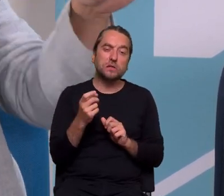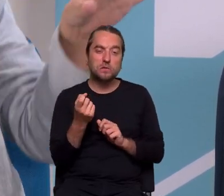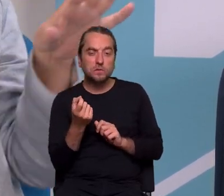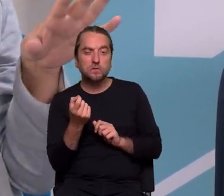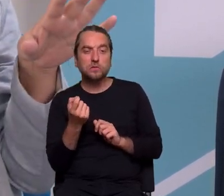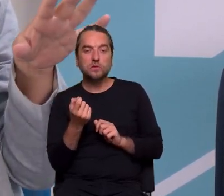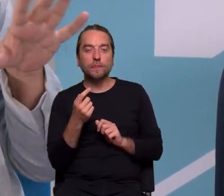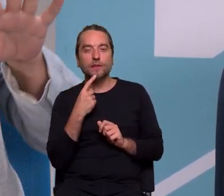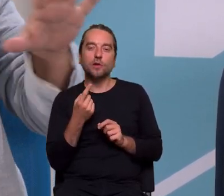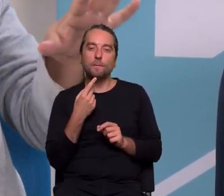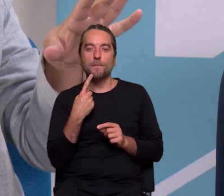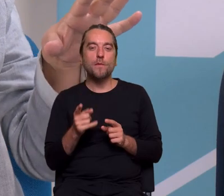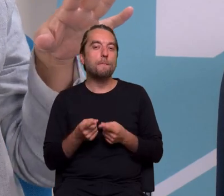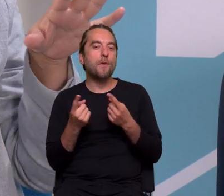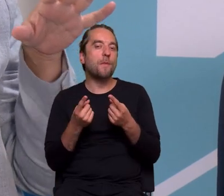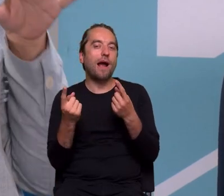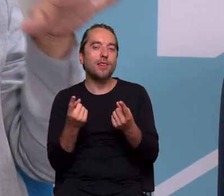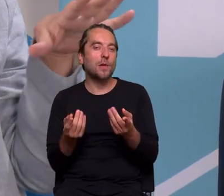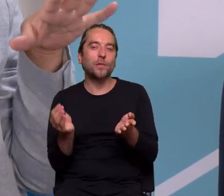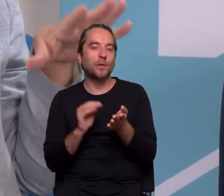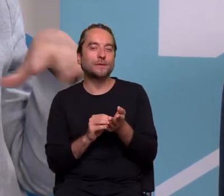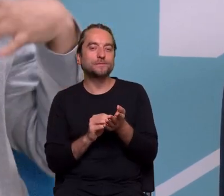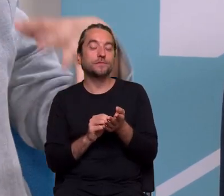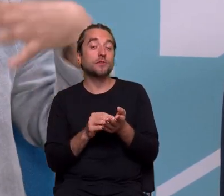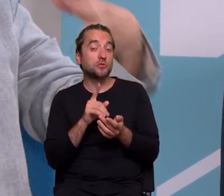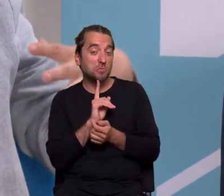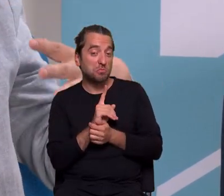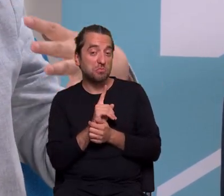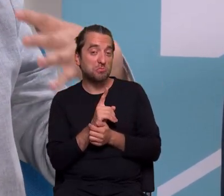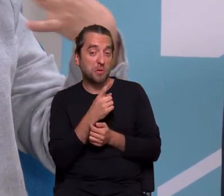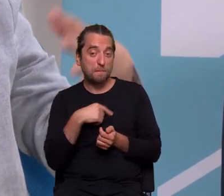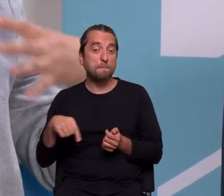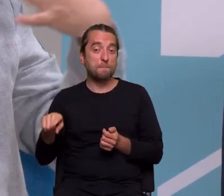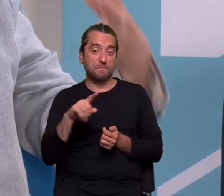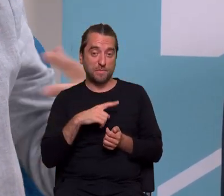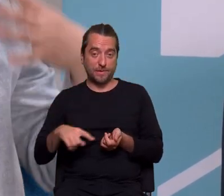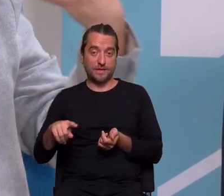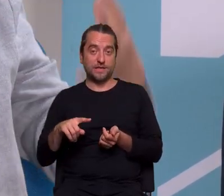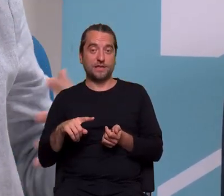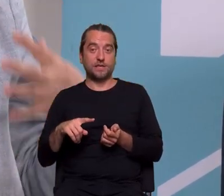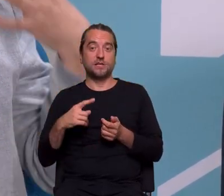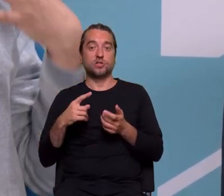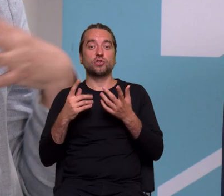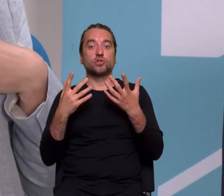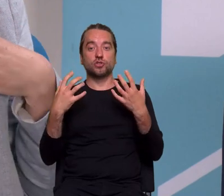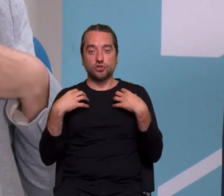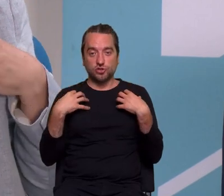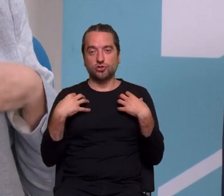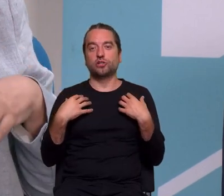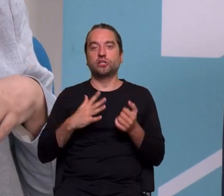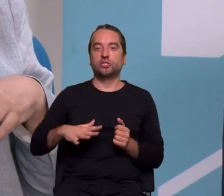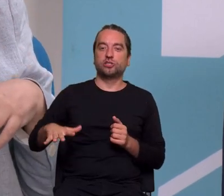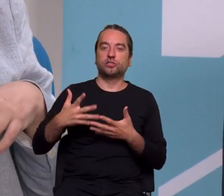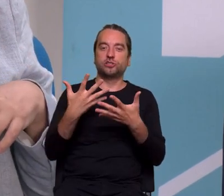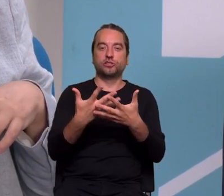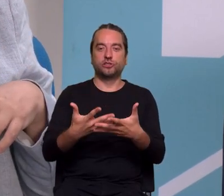to zabrzmi propagandowo, czy to znaczy, prawda, że my tutaj, żyjący na tych ziemiach, prawda,